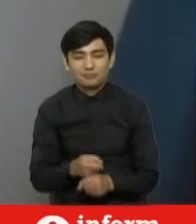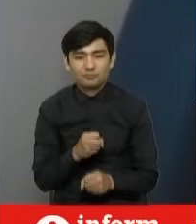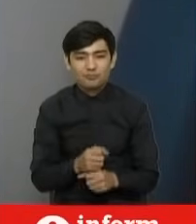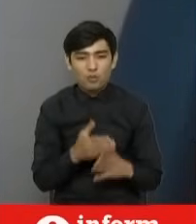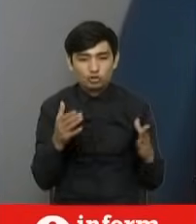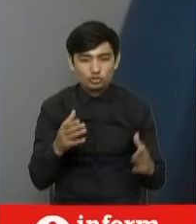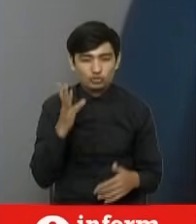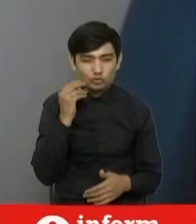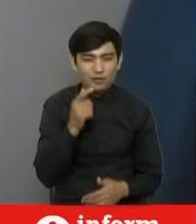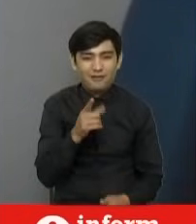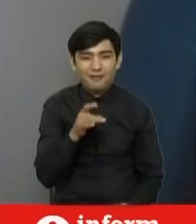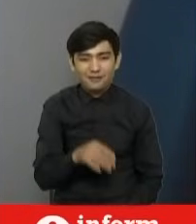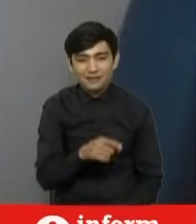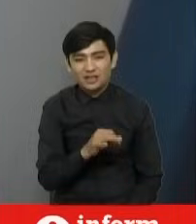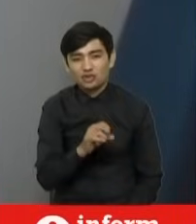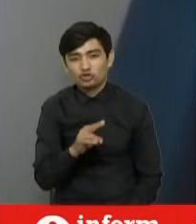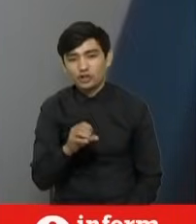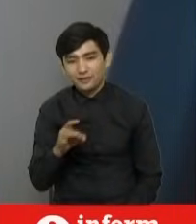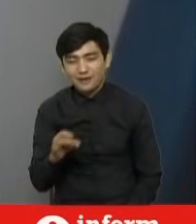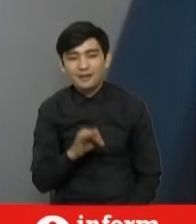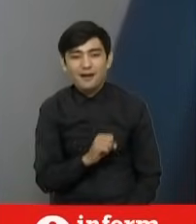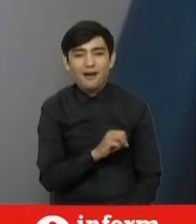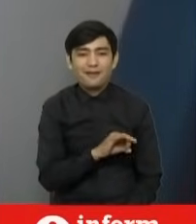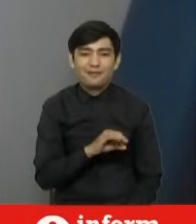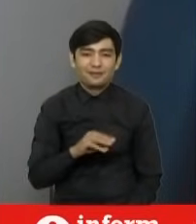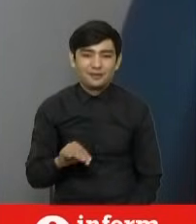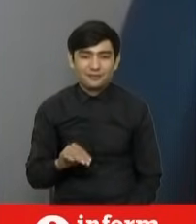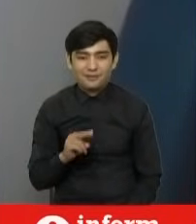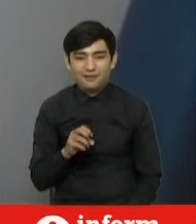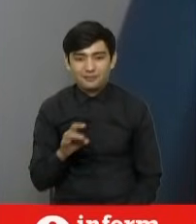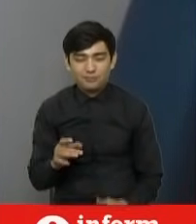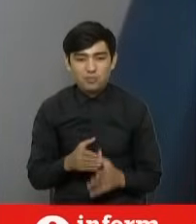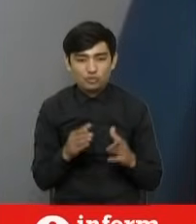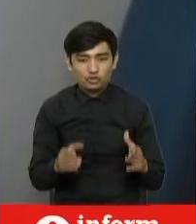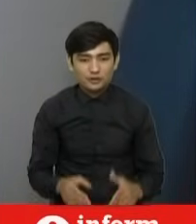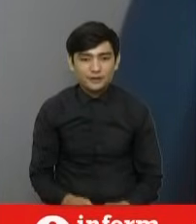большое количество грантов, инженерные и IT-кадры, да, это у нас как раз-таки